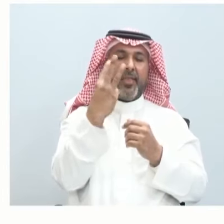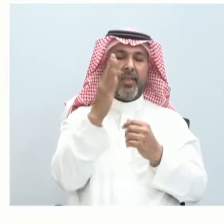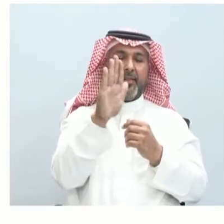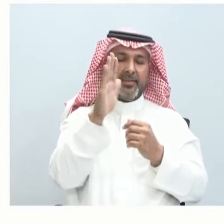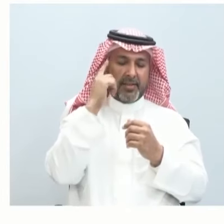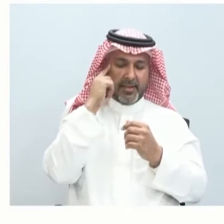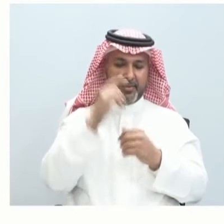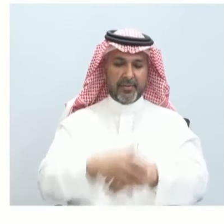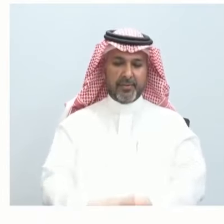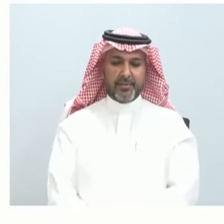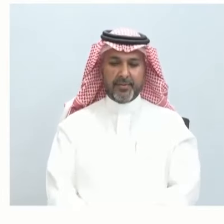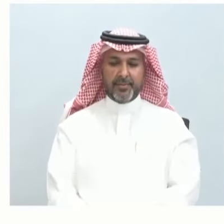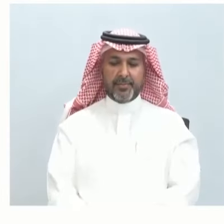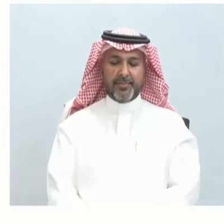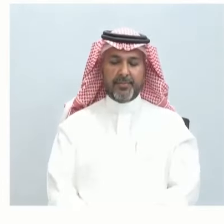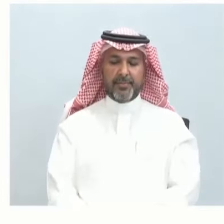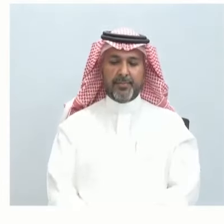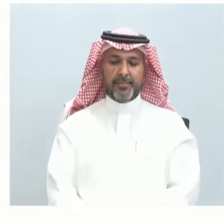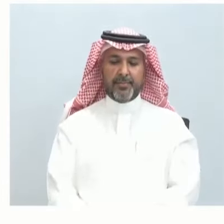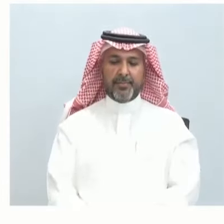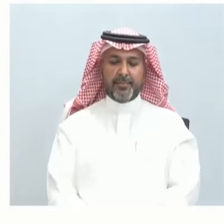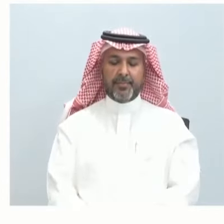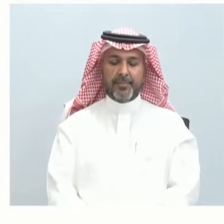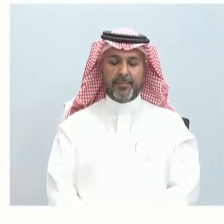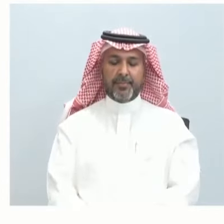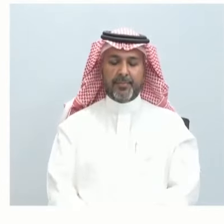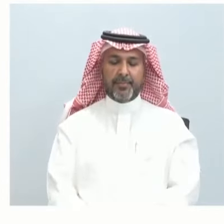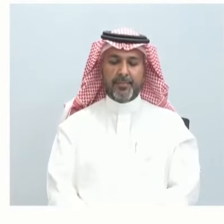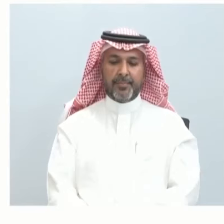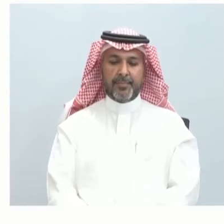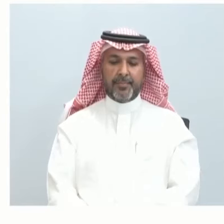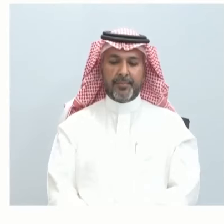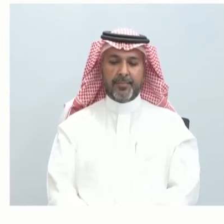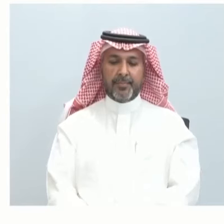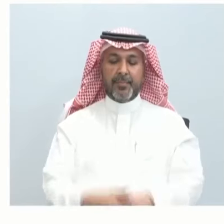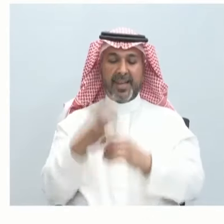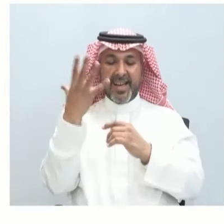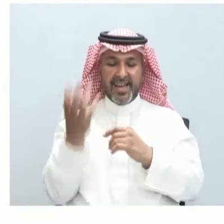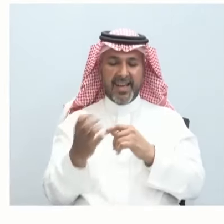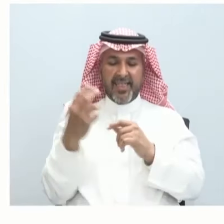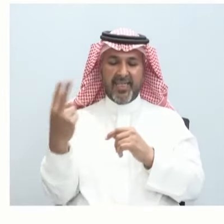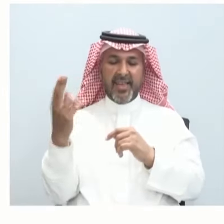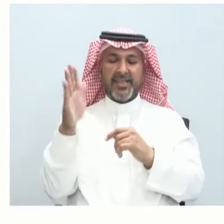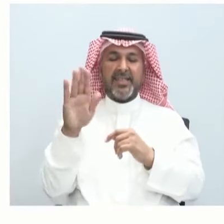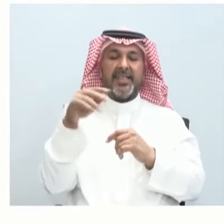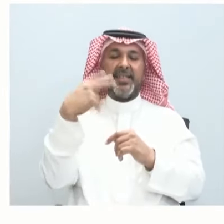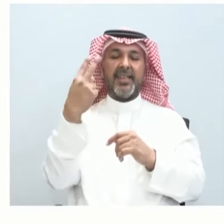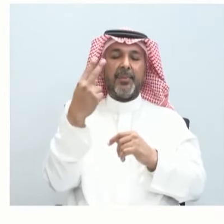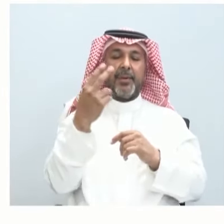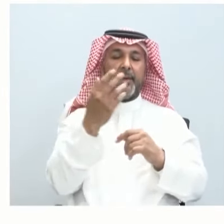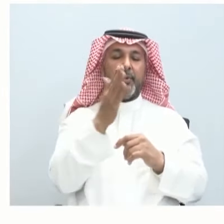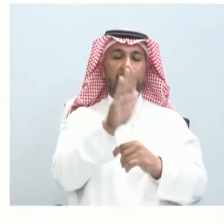بالطرف الايمن هو بالطرف الايسر لديه نفس القيمه اذا سنقوم بطرح نانسي تربيع من الطرف الايمن